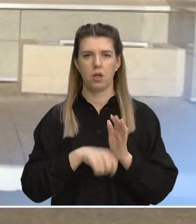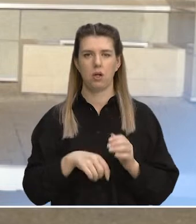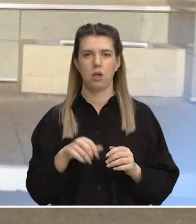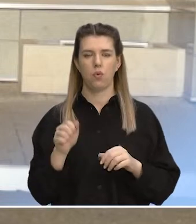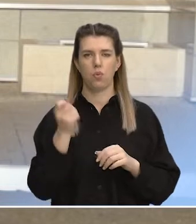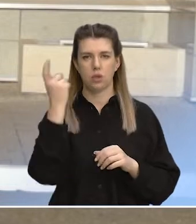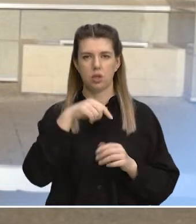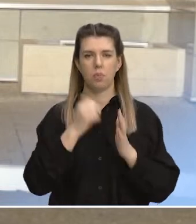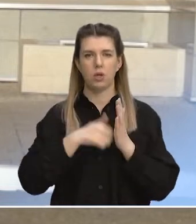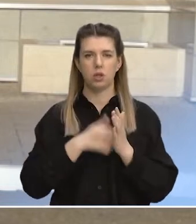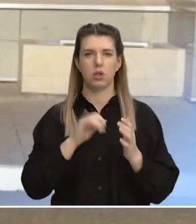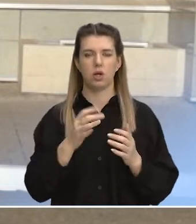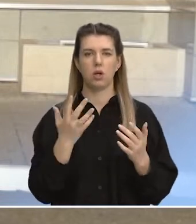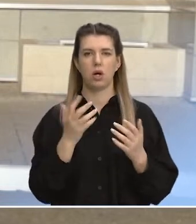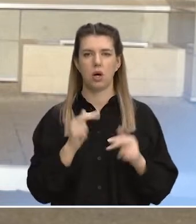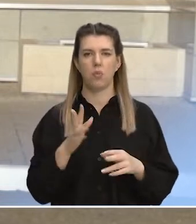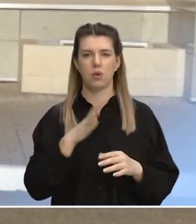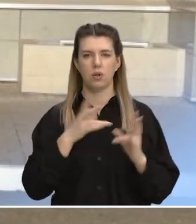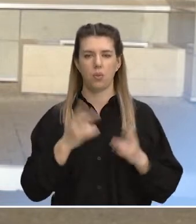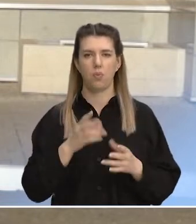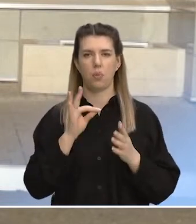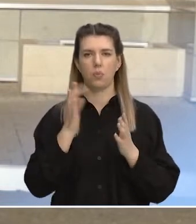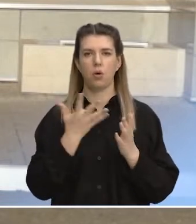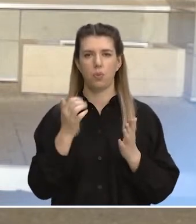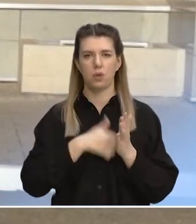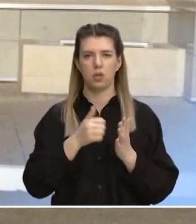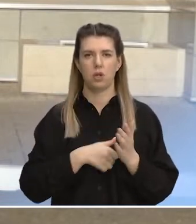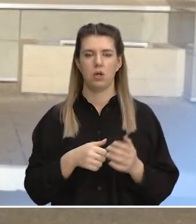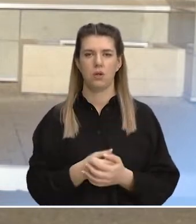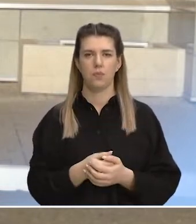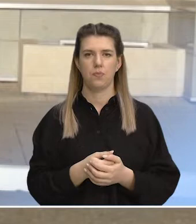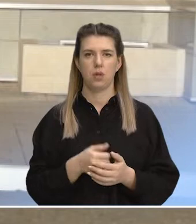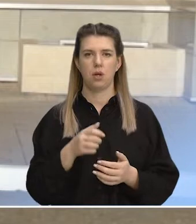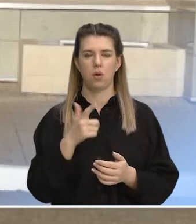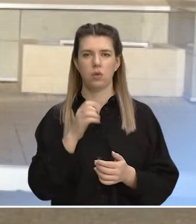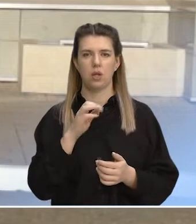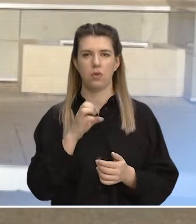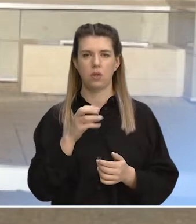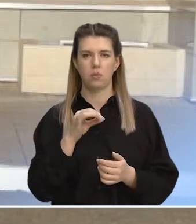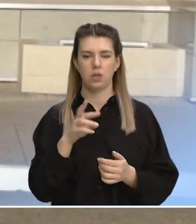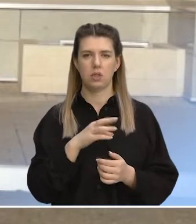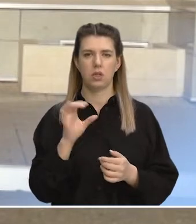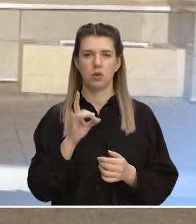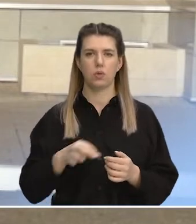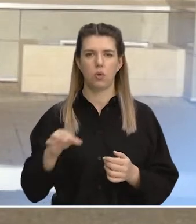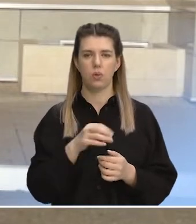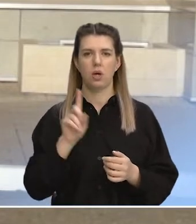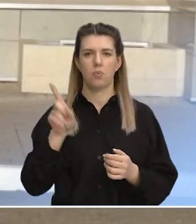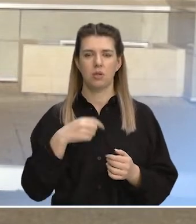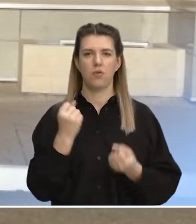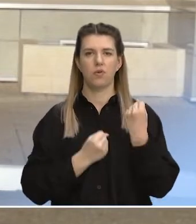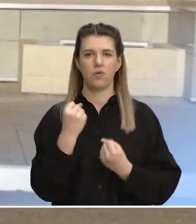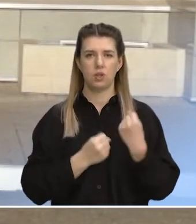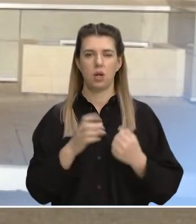проверка, выясняются причины и условия, сопутствующие совершению дорожно-транспортного происшествия. Госавтоинспекция Ростовской области